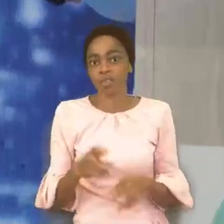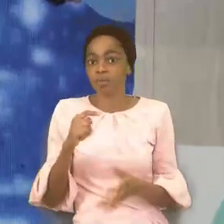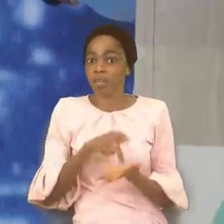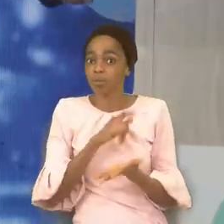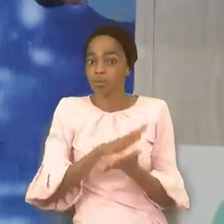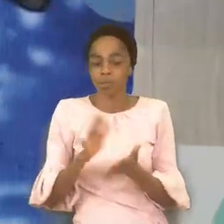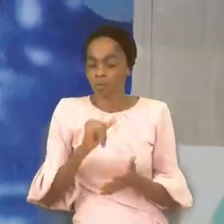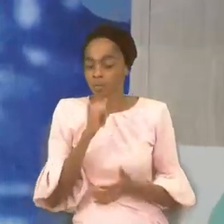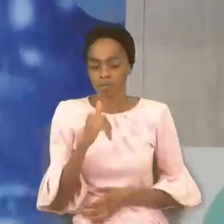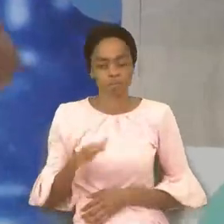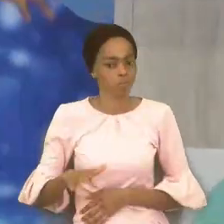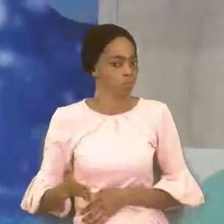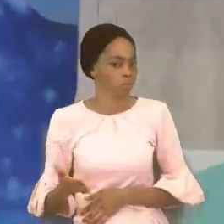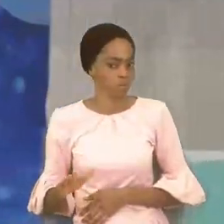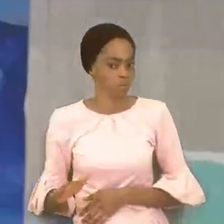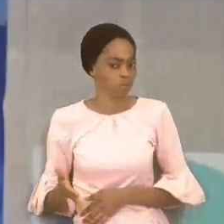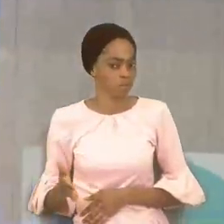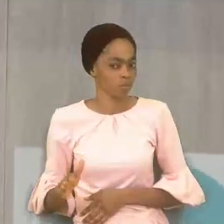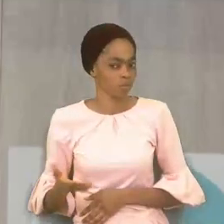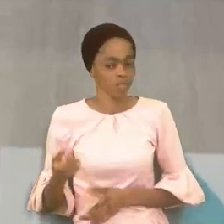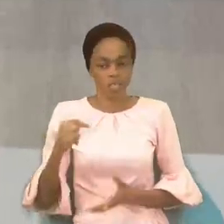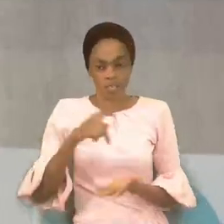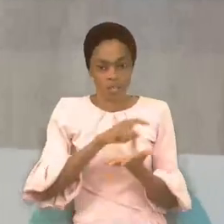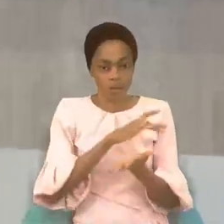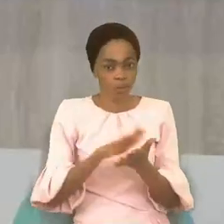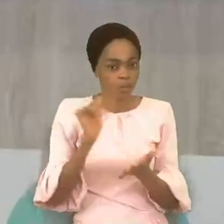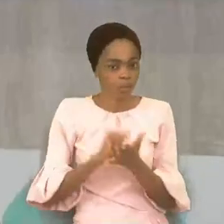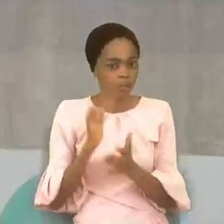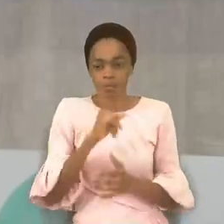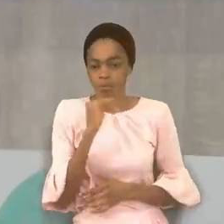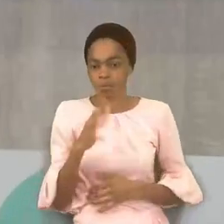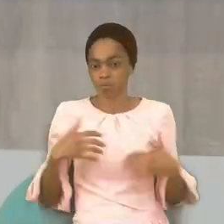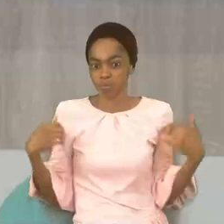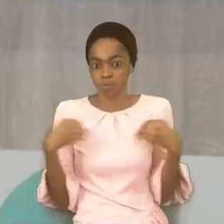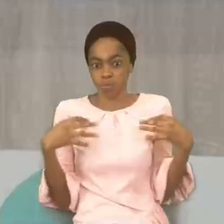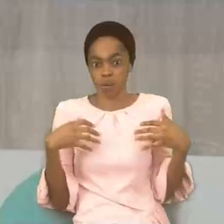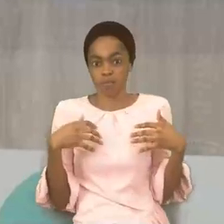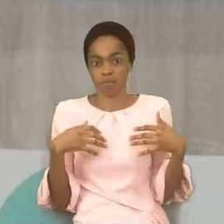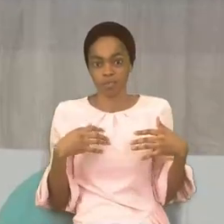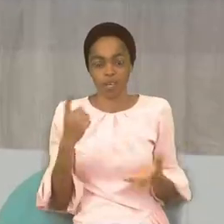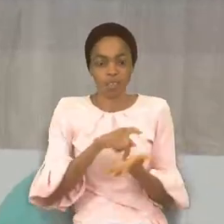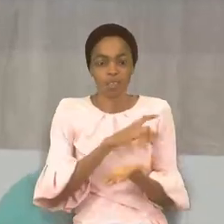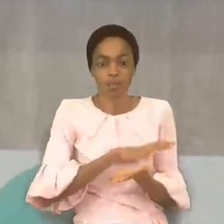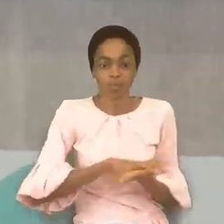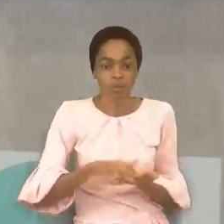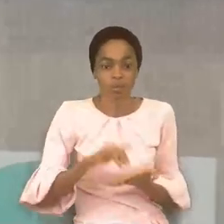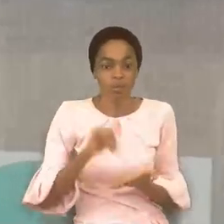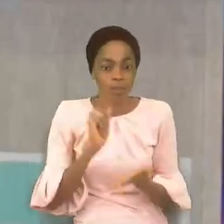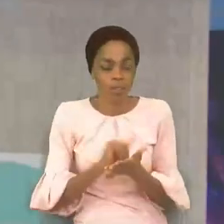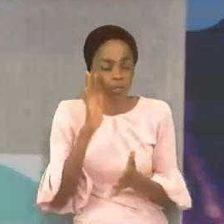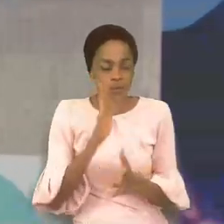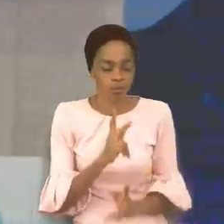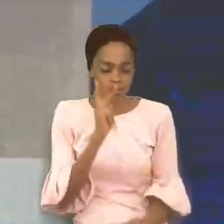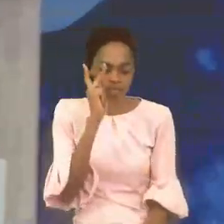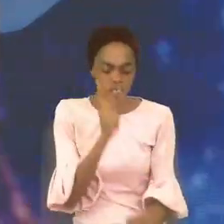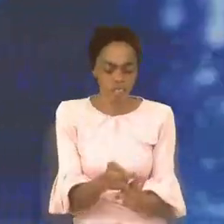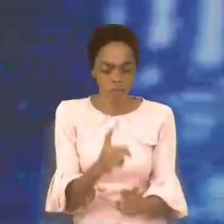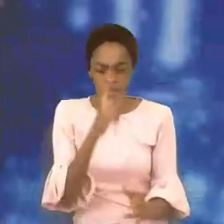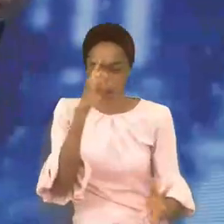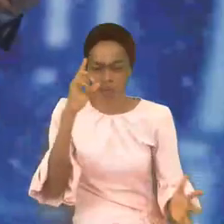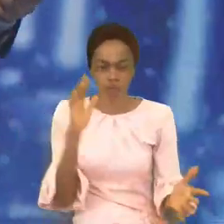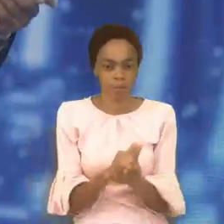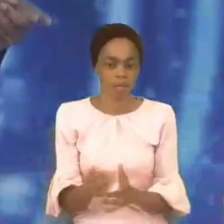Les purs qui ne compromettent pas, les purs qui ne sont pas des lâches, les purs qui retiennent leurs